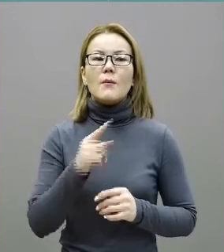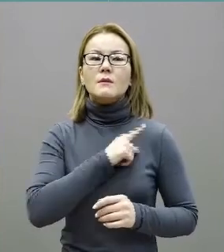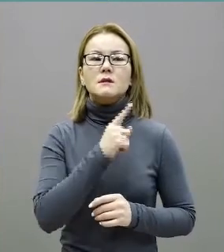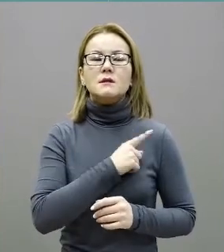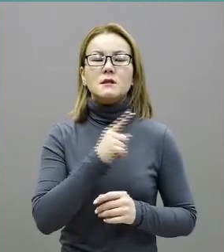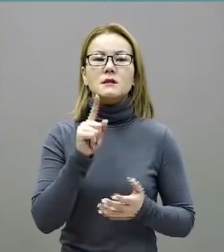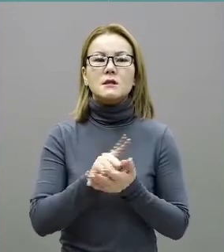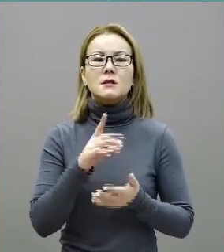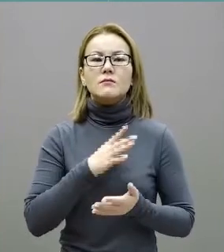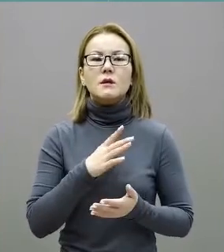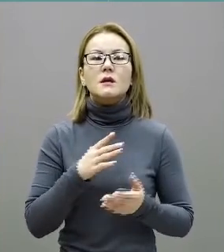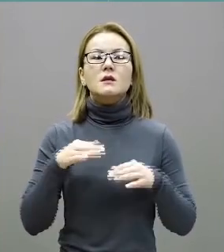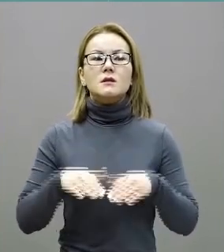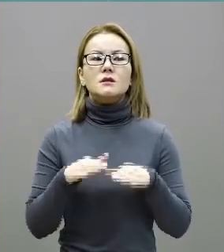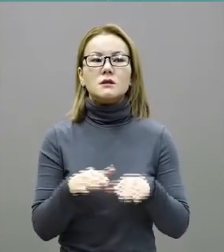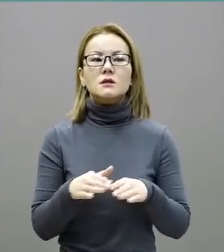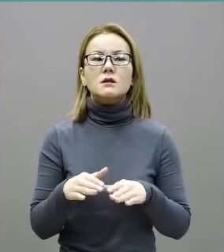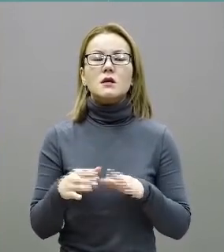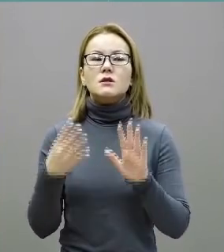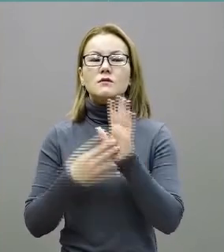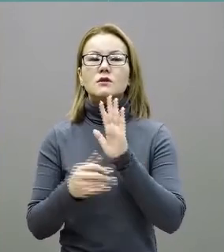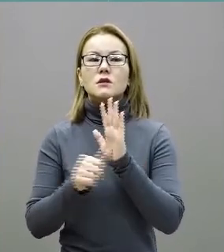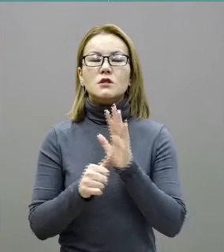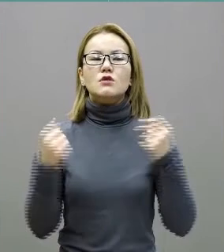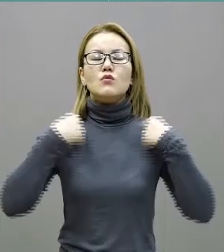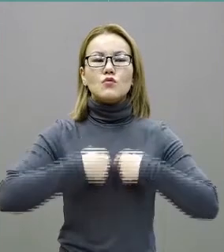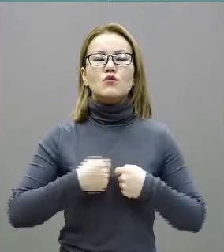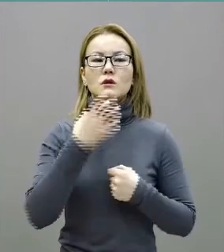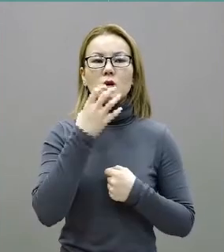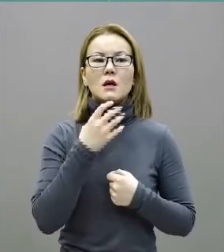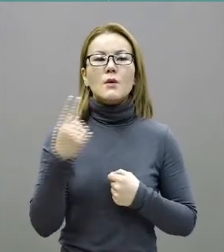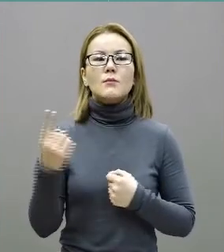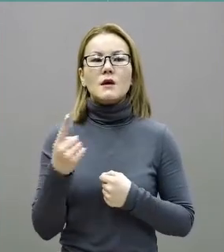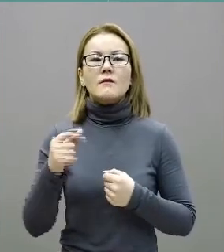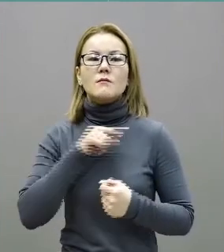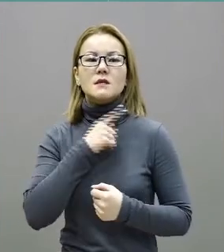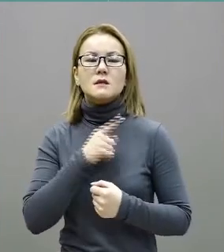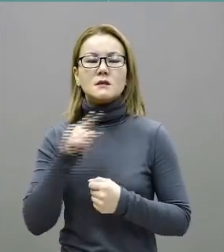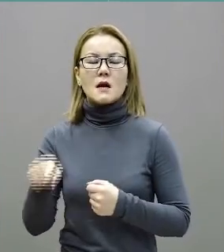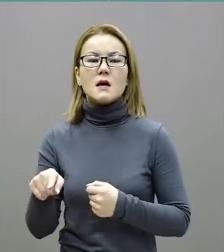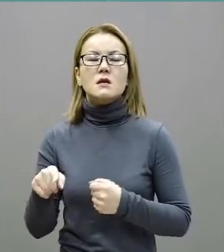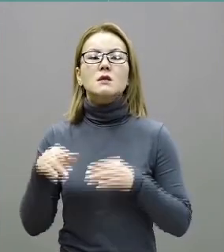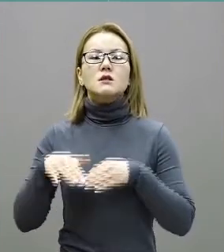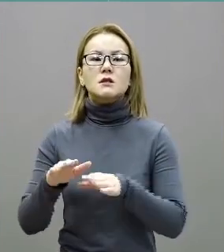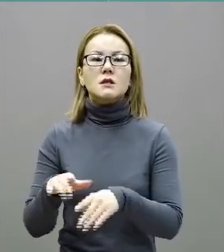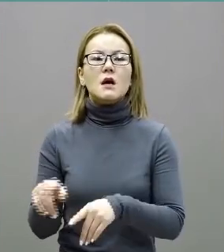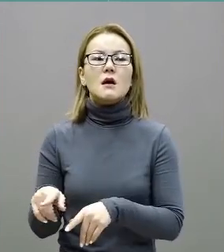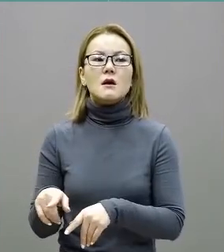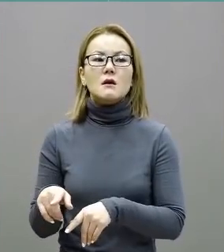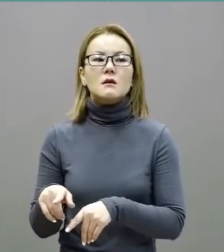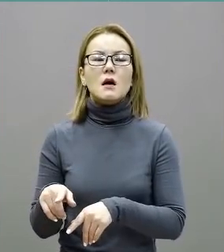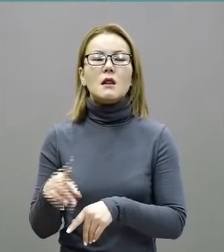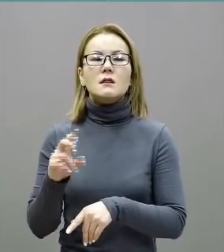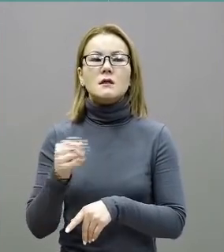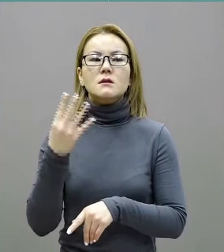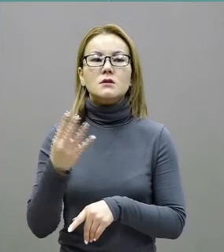шить по 96 курток первая мастерская шило в день на 4 курки больше чем 2 и поэтому выполнила